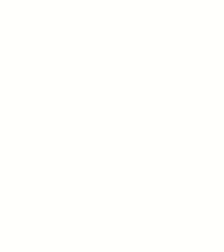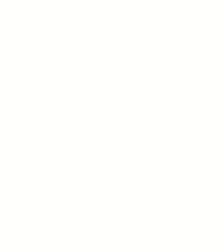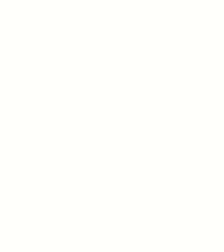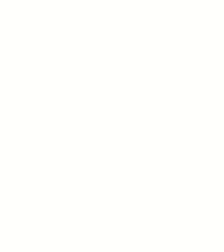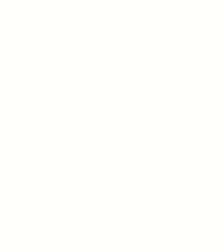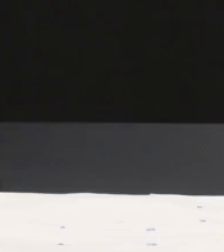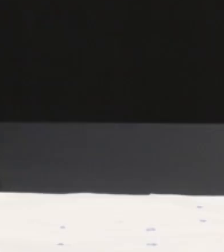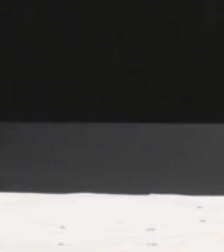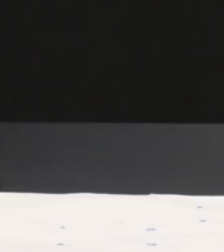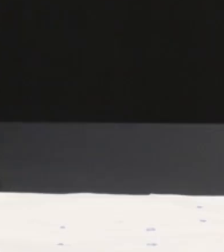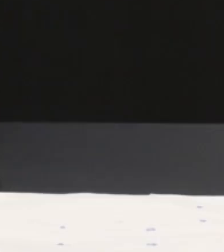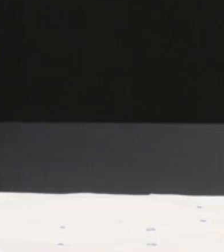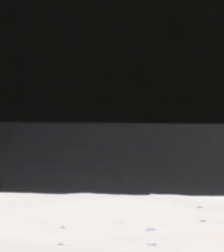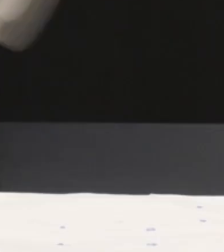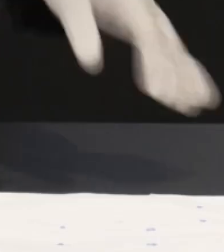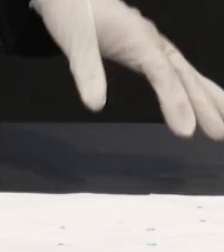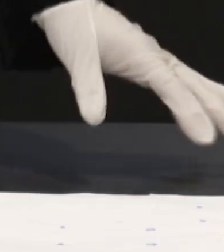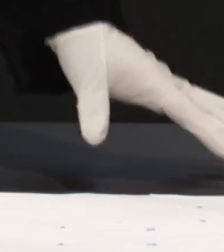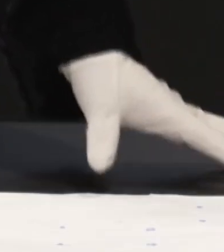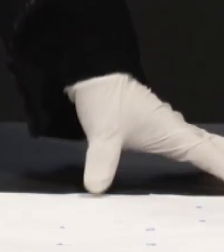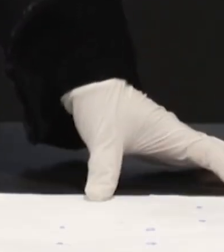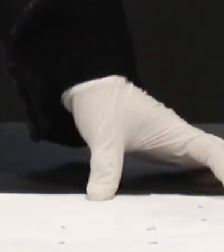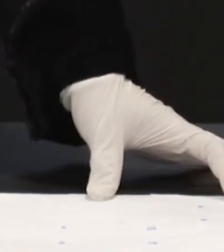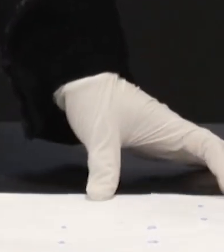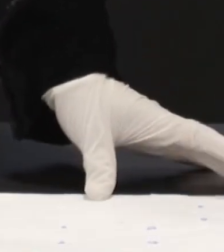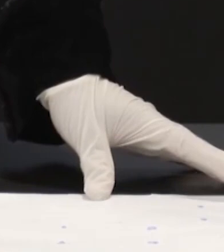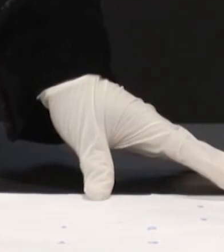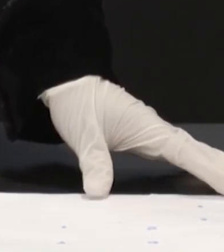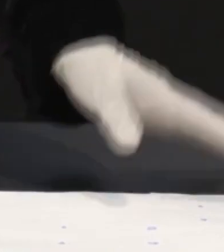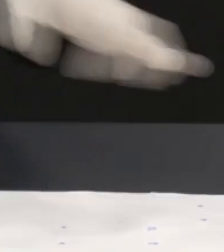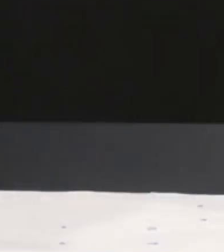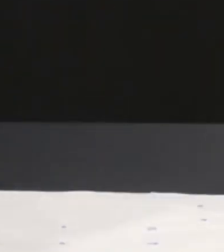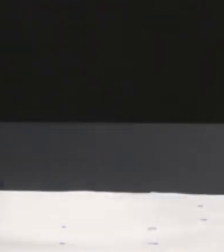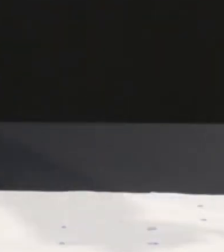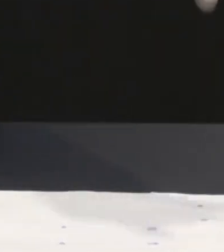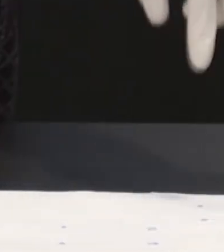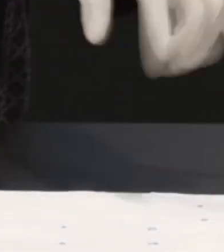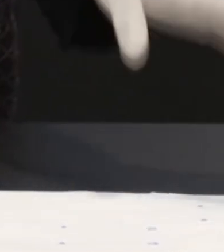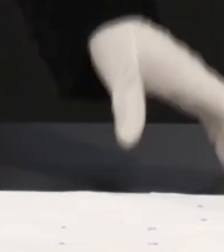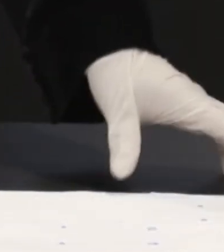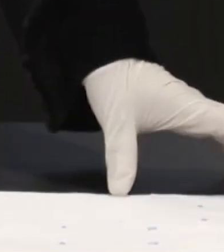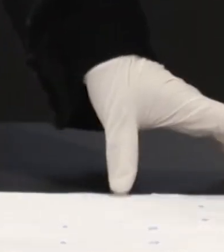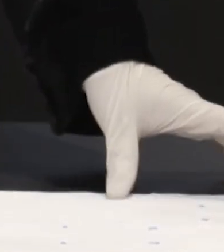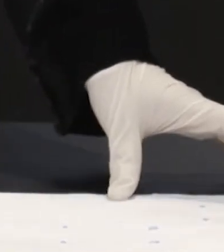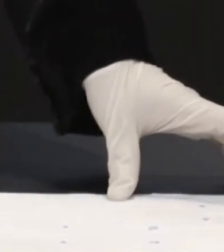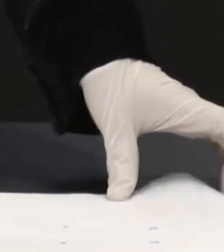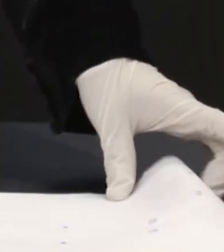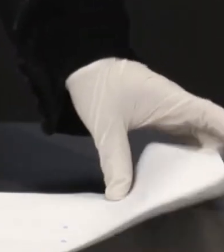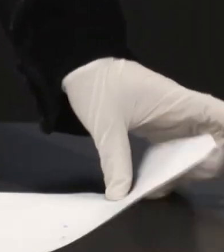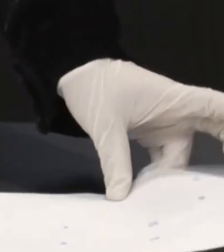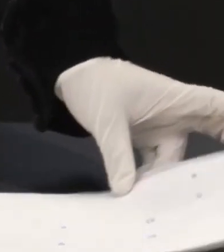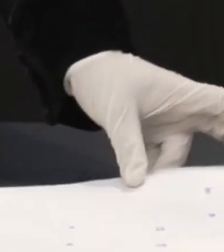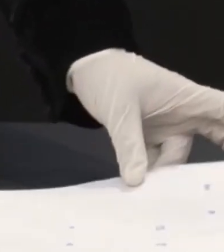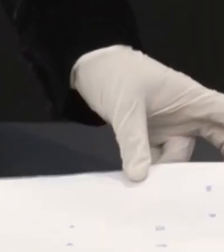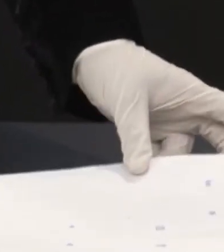لدينا ماذا لدينا ورق طبعا الورق تستطيع اخذ فلين كبير او تستطيع اخذ ان لم